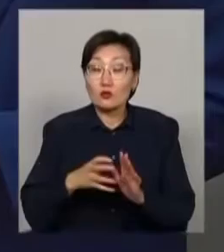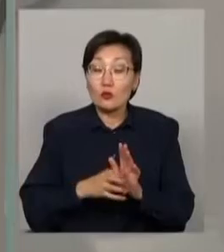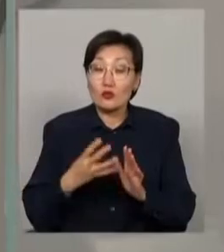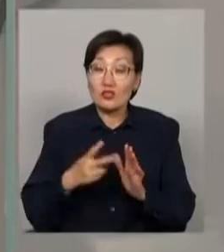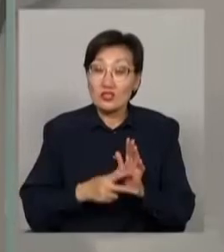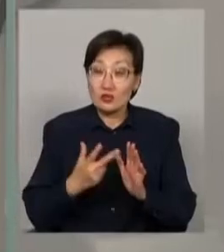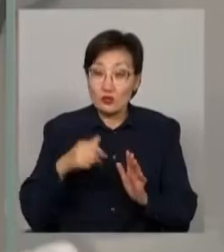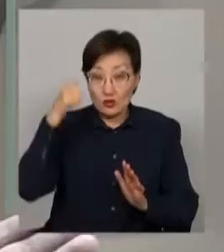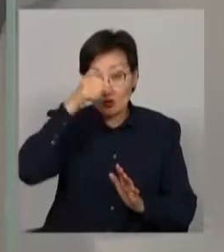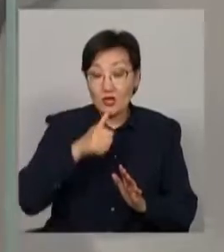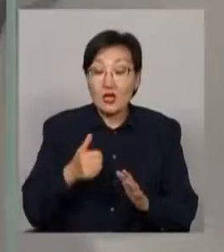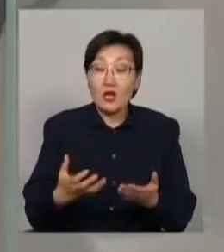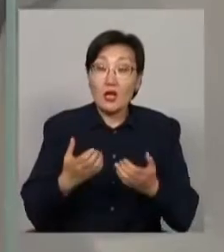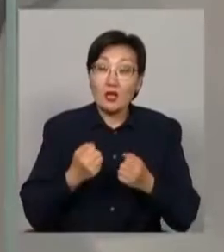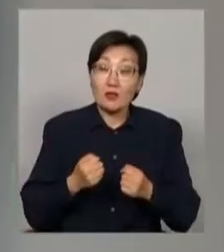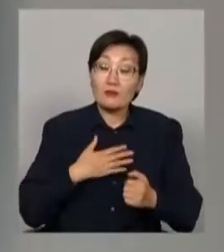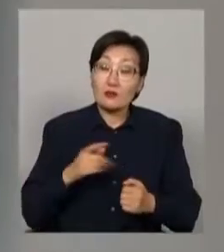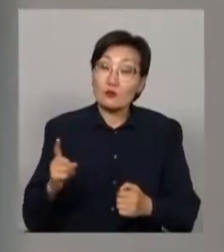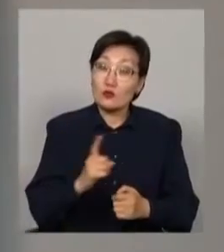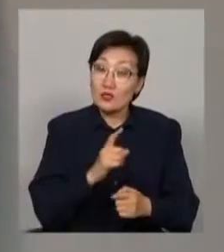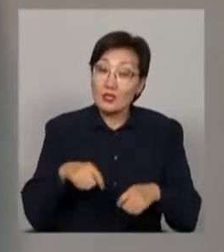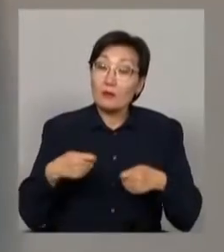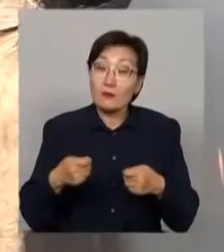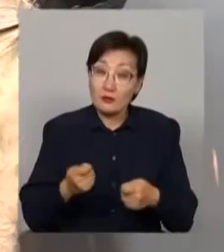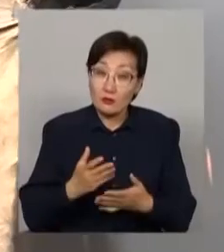біздің музейдің қорына сақтауға берілген болатын.